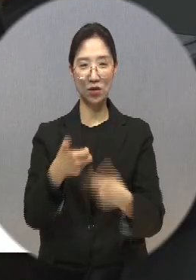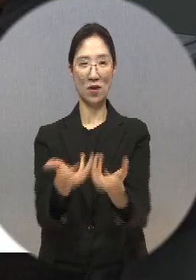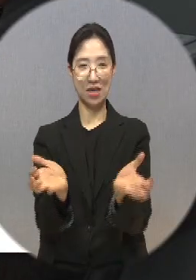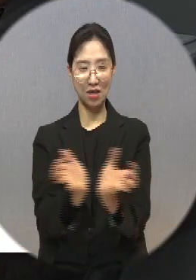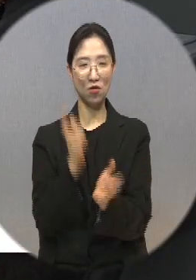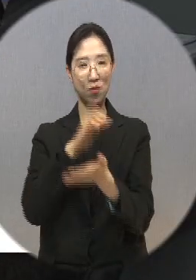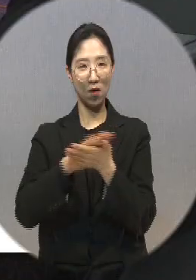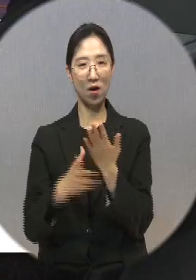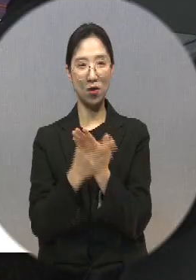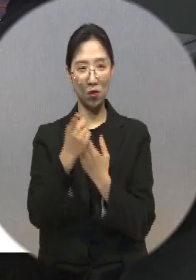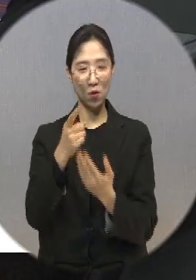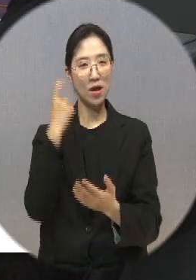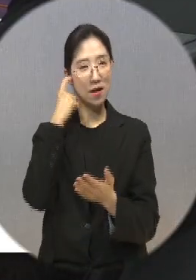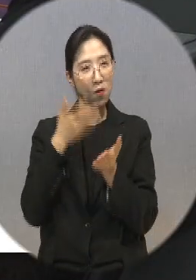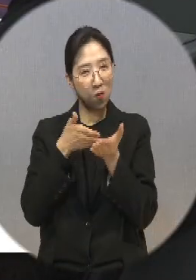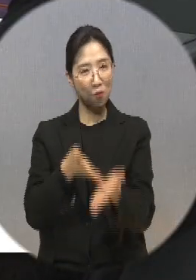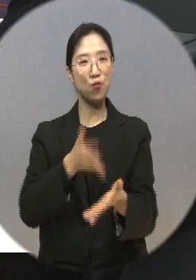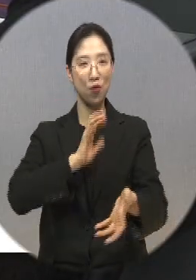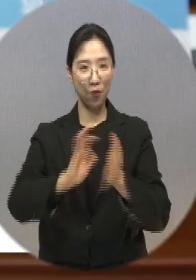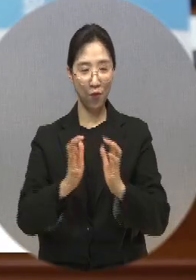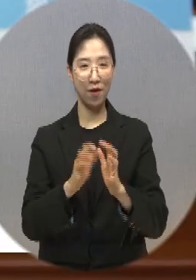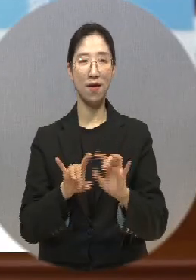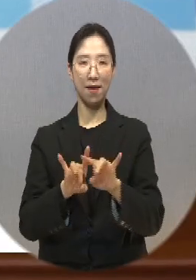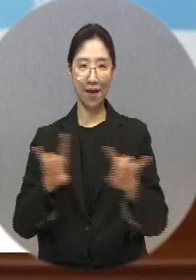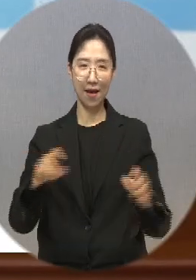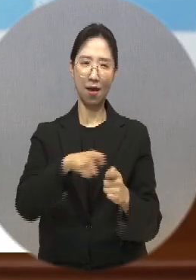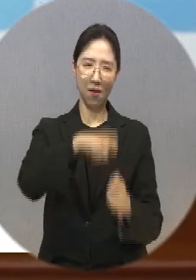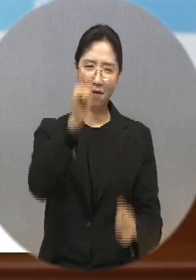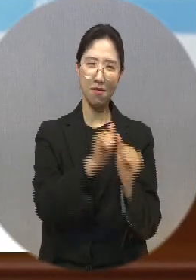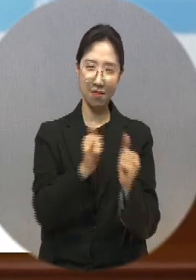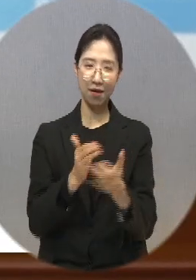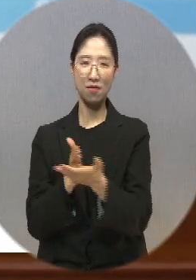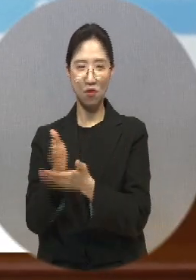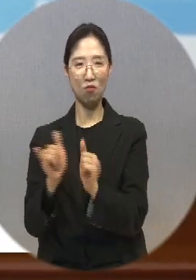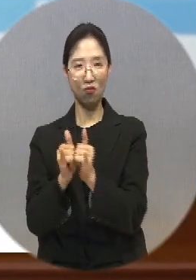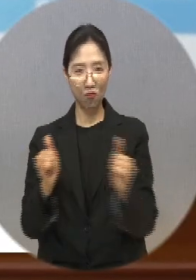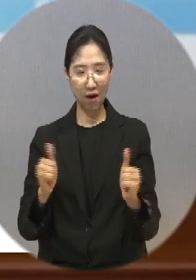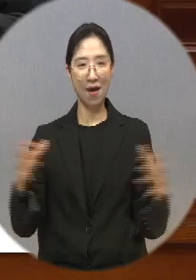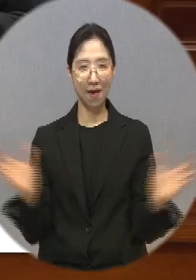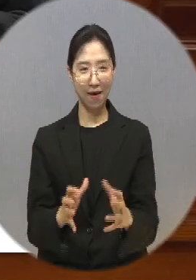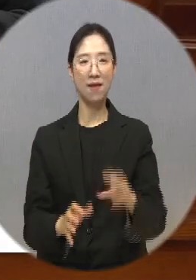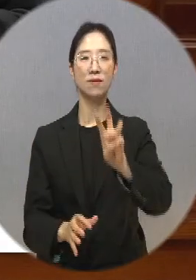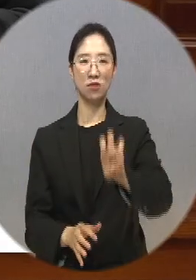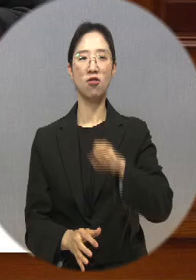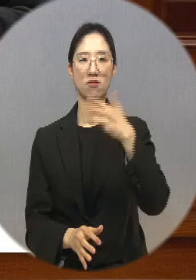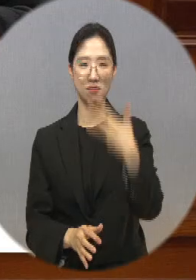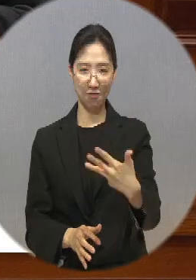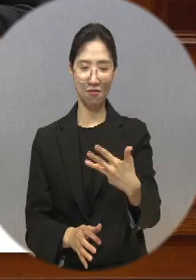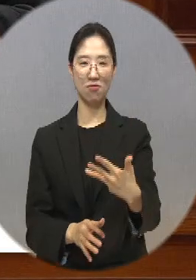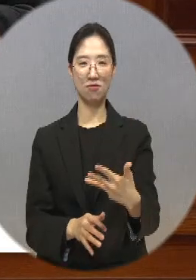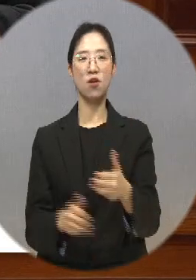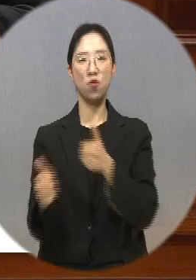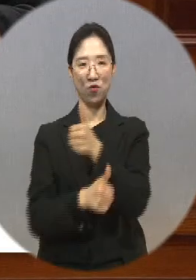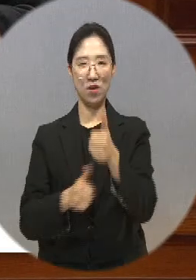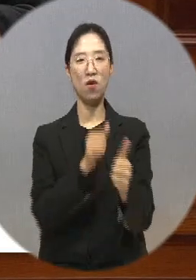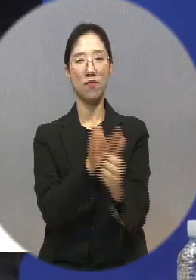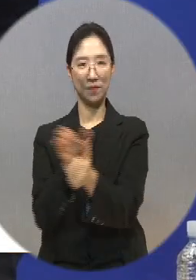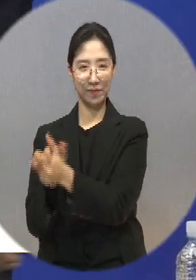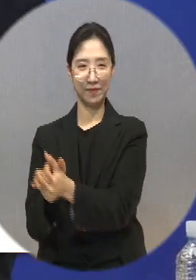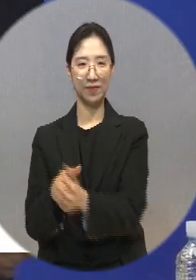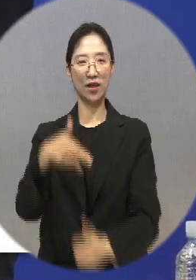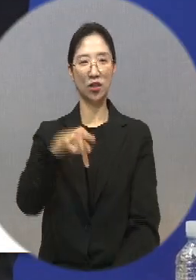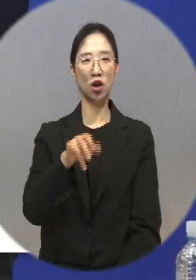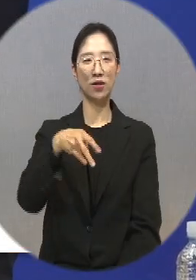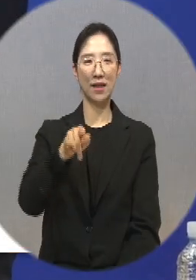자문기구인 평화통일고문회의에 각계 원로와 전문가로 구성된 38명을 위원으로 위촉하고